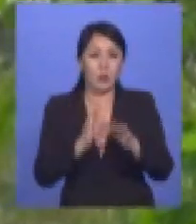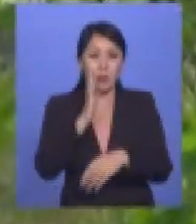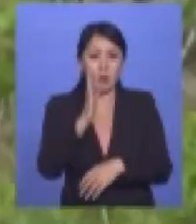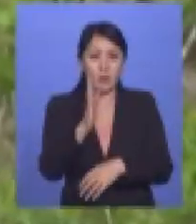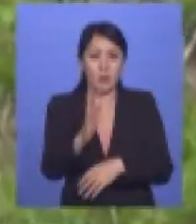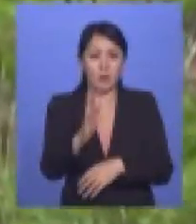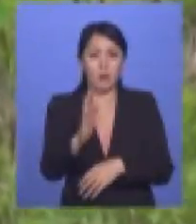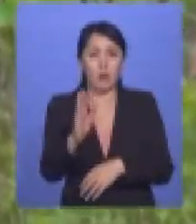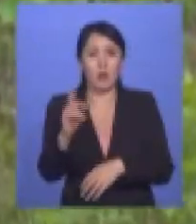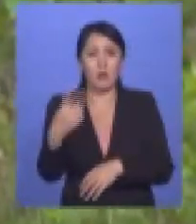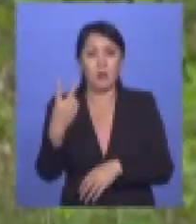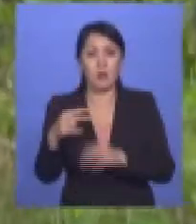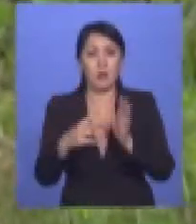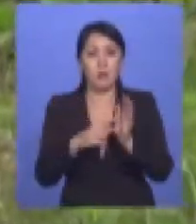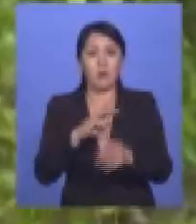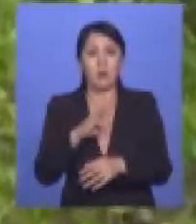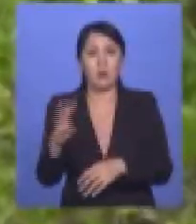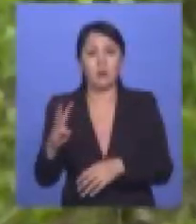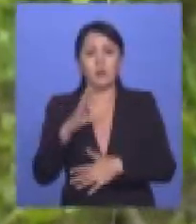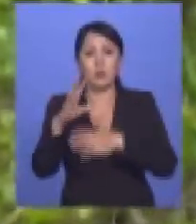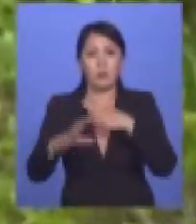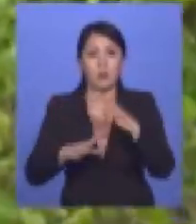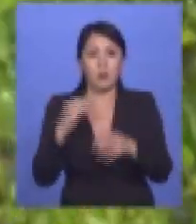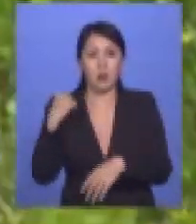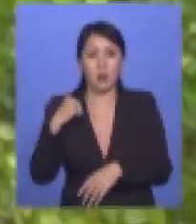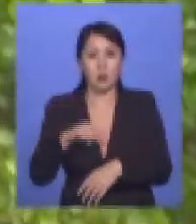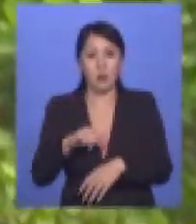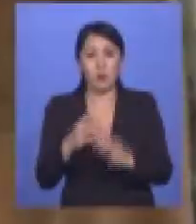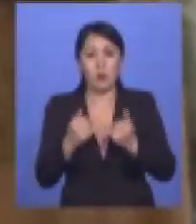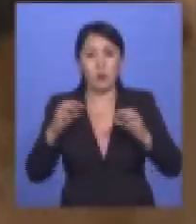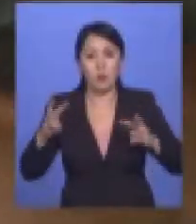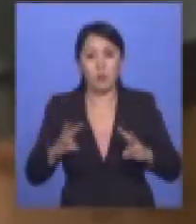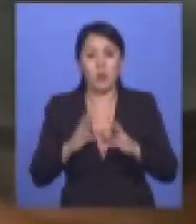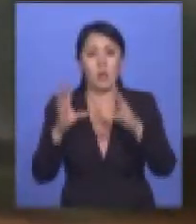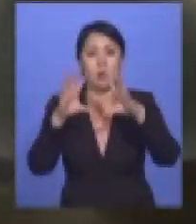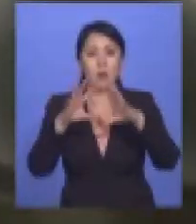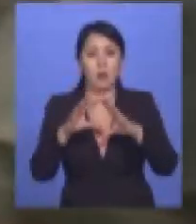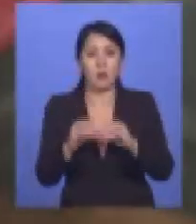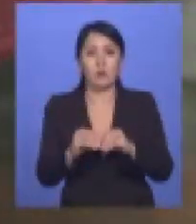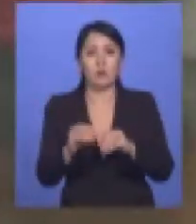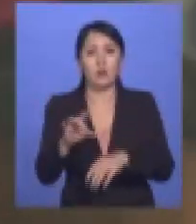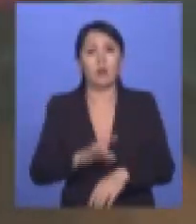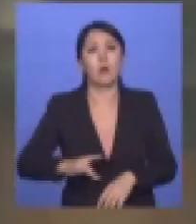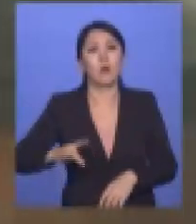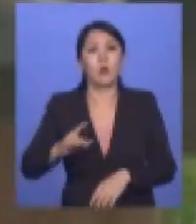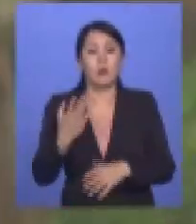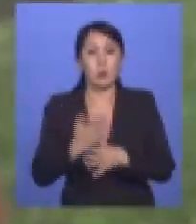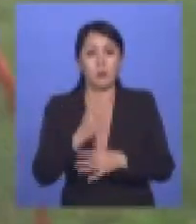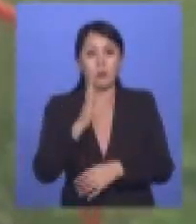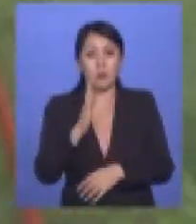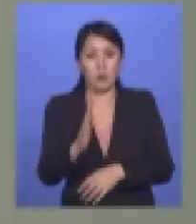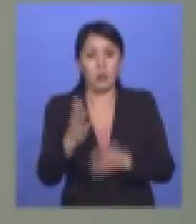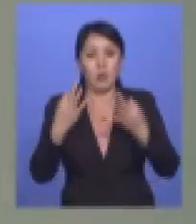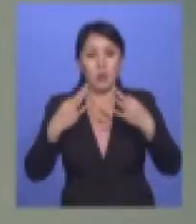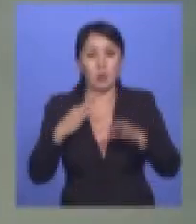тәулікте екпіні секундына 28 метрге дейін жел күтіледі. Қазір өрт сөндіру жұмыстарына өңірдегі волонтерлер өз үлесін